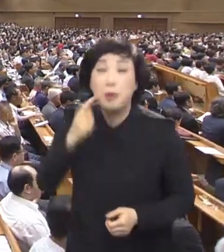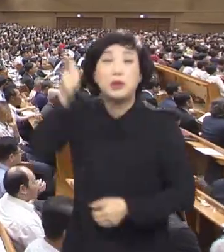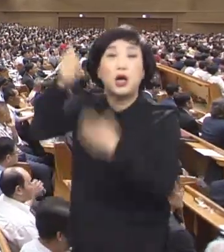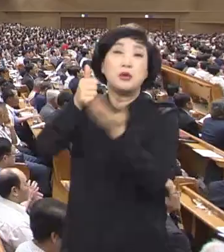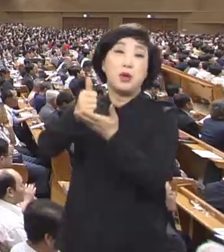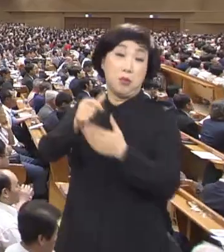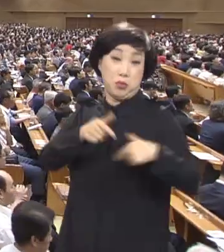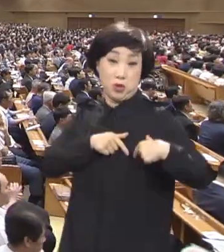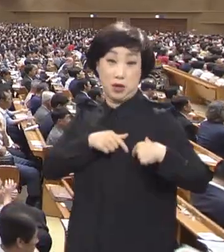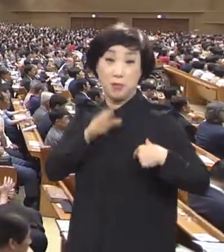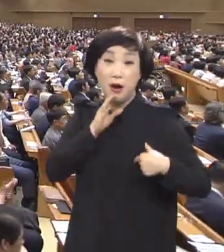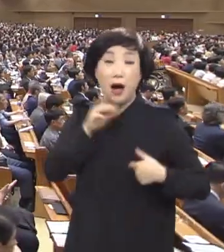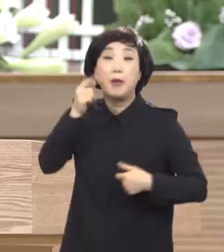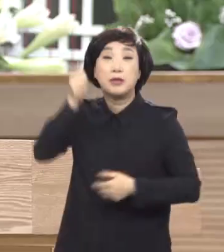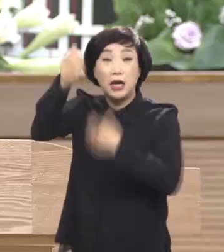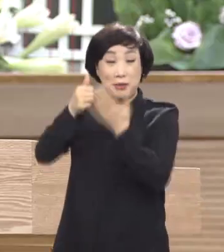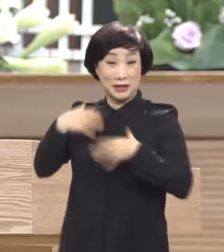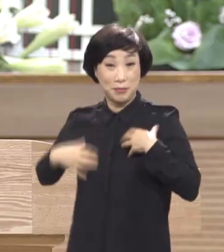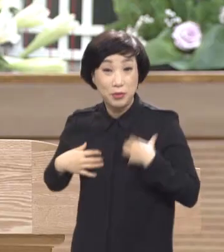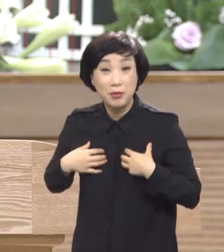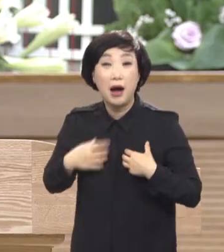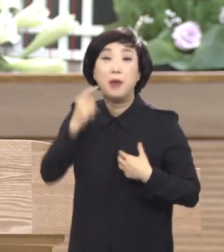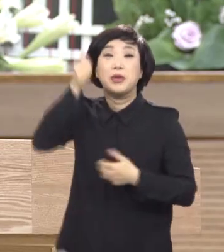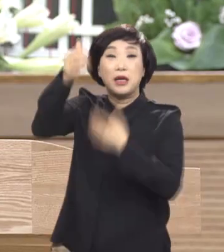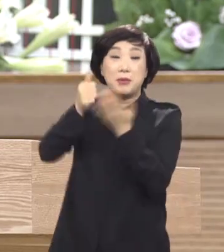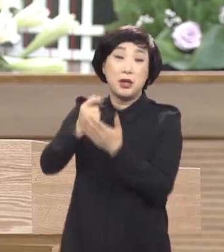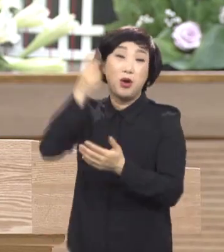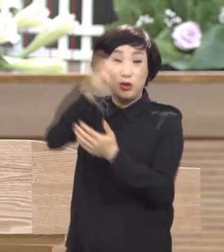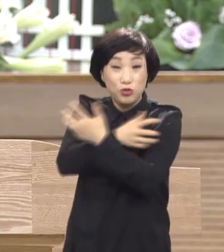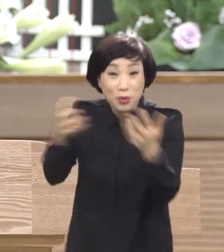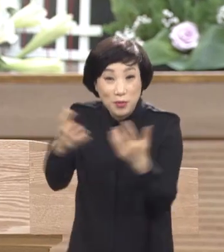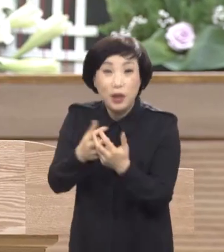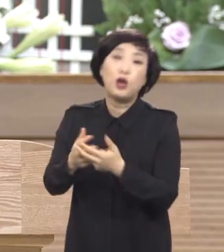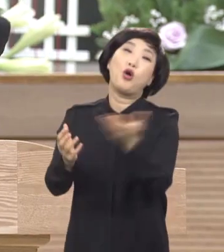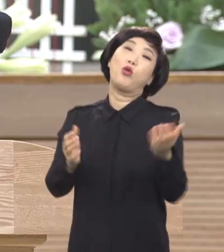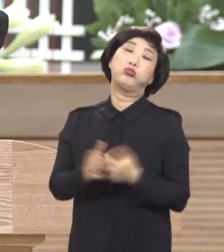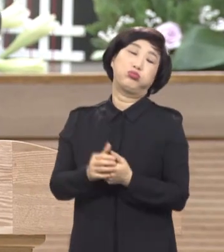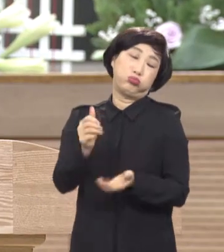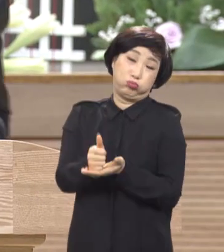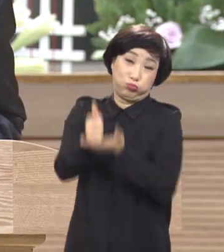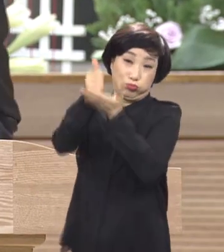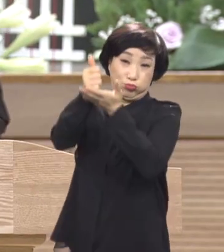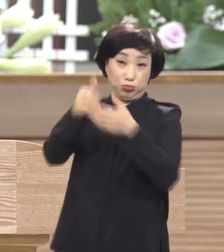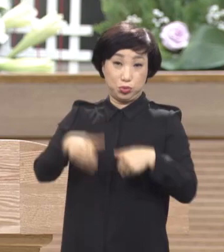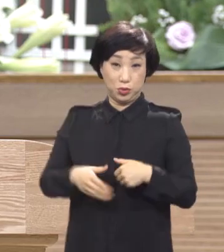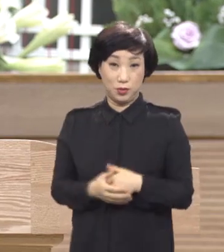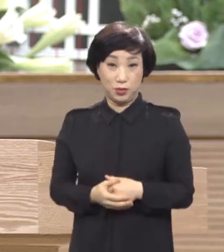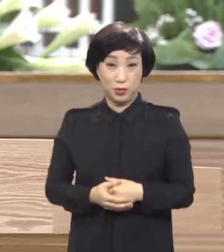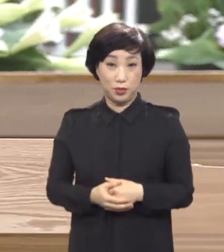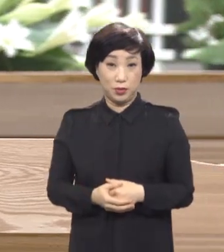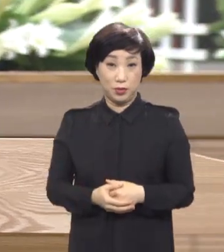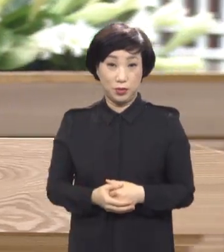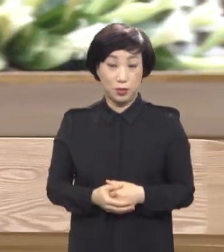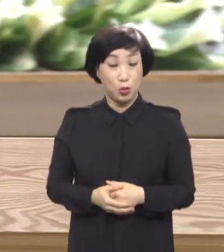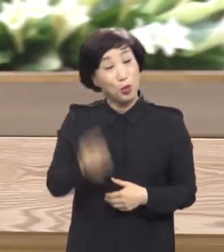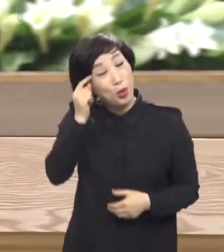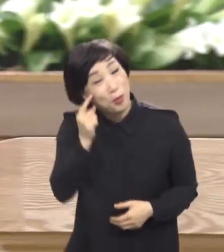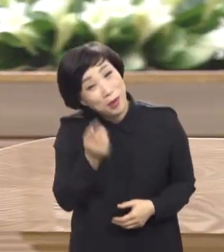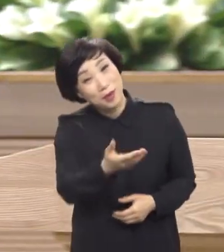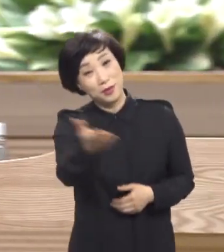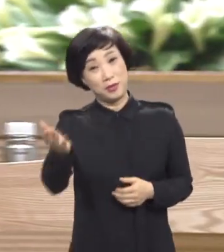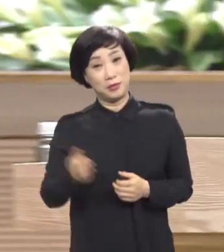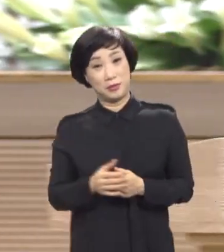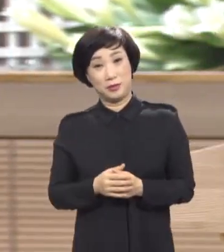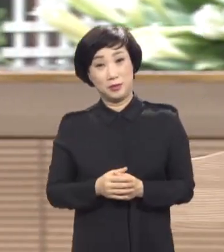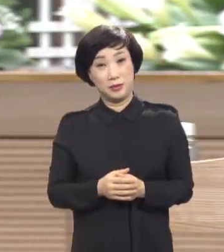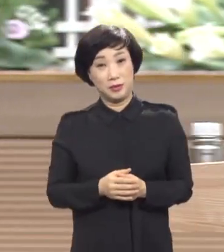명예 우리 아버지의 기쁨 우리 아버지의 영광이 충만하도록 해야 된다 이 말이에요 생각 한번 해봐